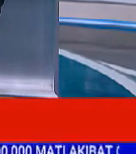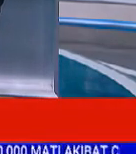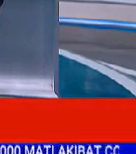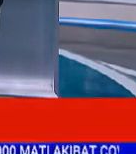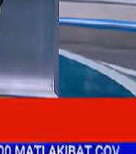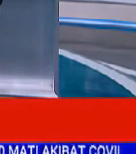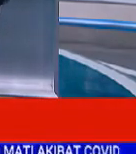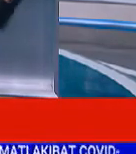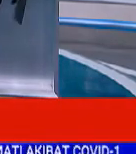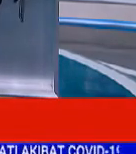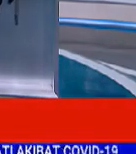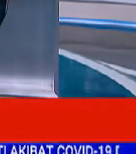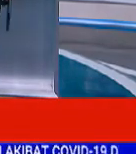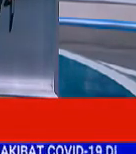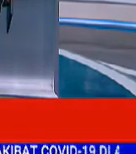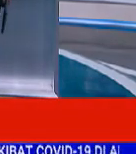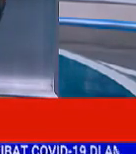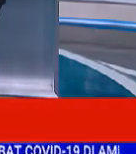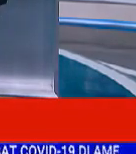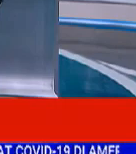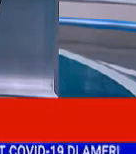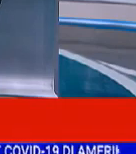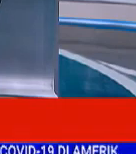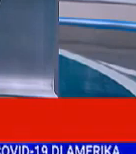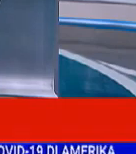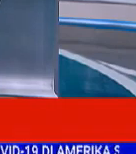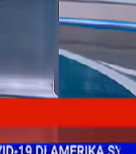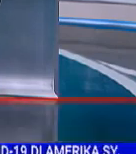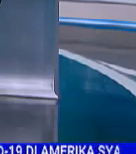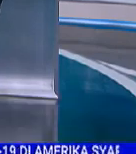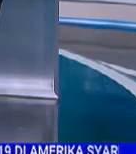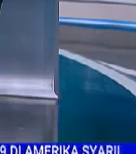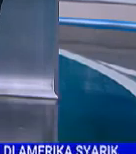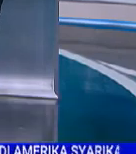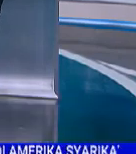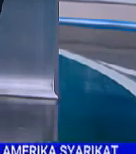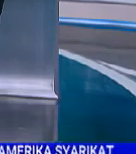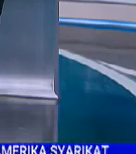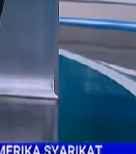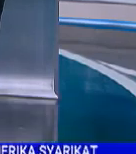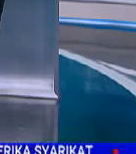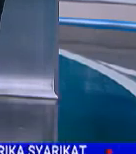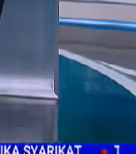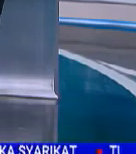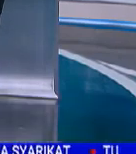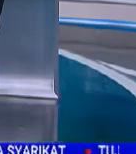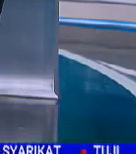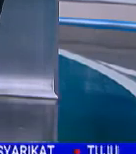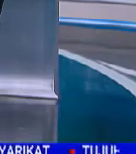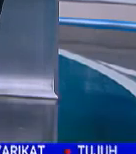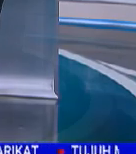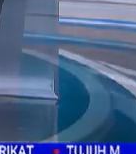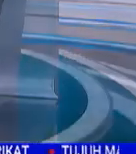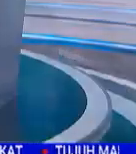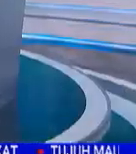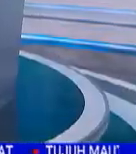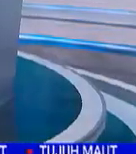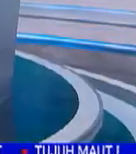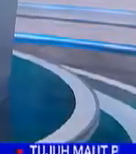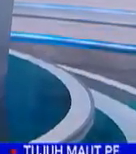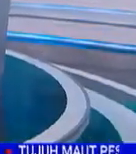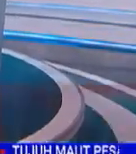masa melalui portal berita RTM di berita.rtm.gov.my. Assalamualaikum. Salam sejahtera.